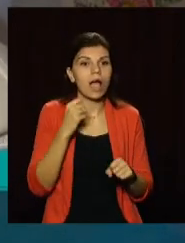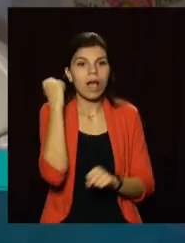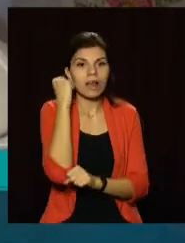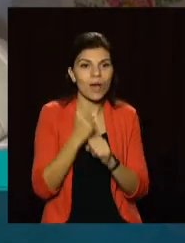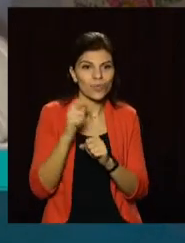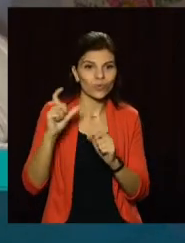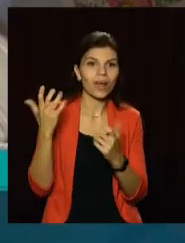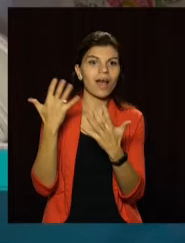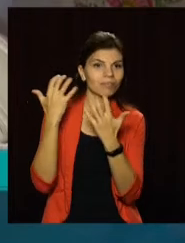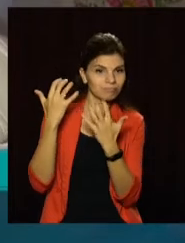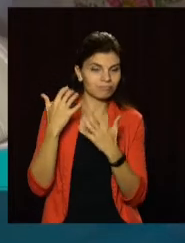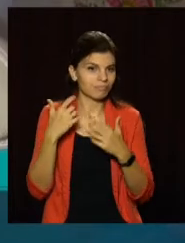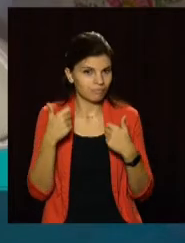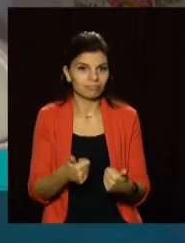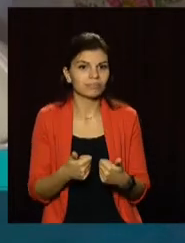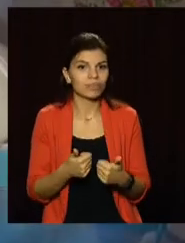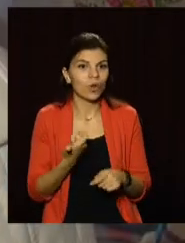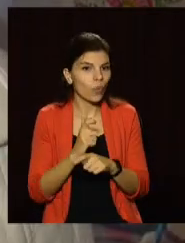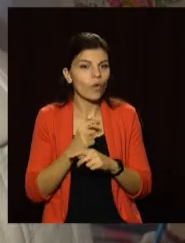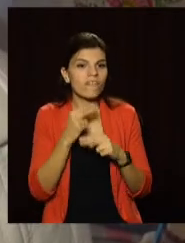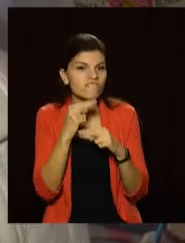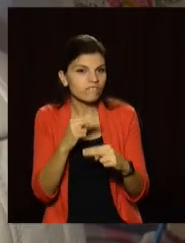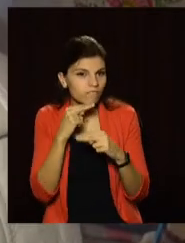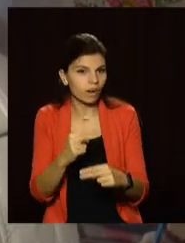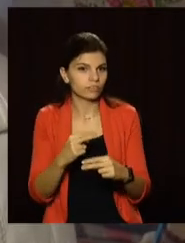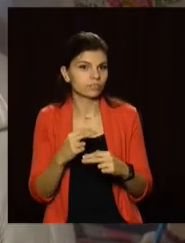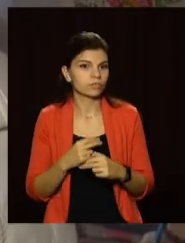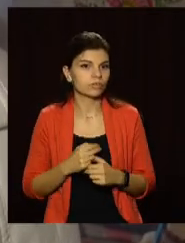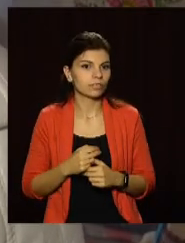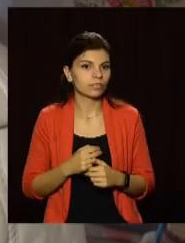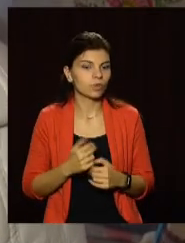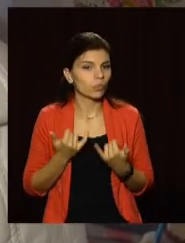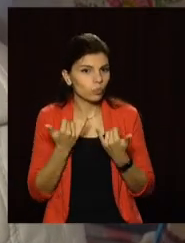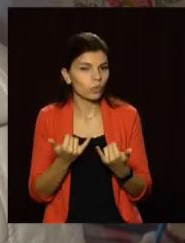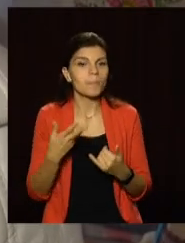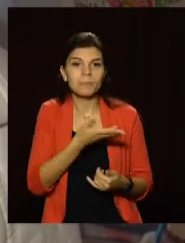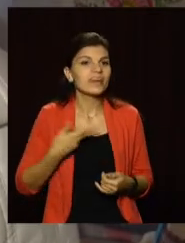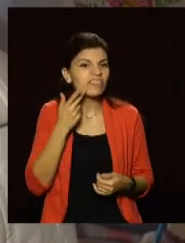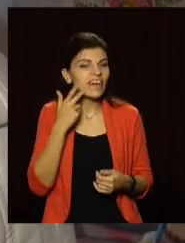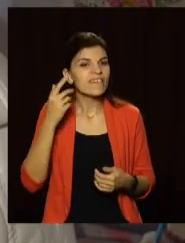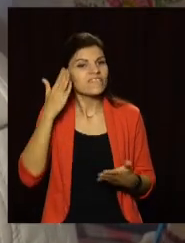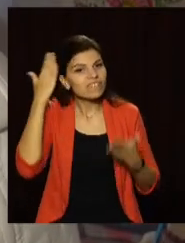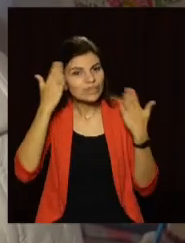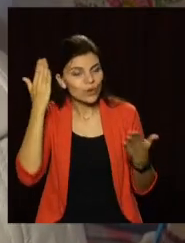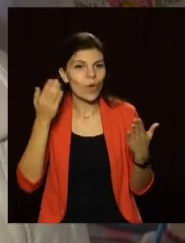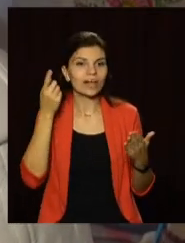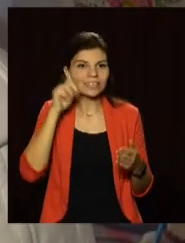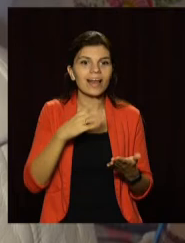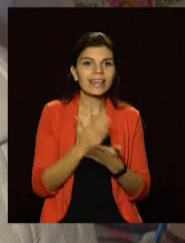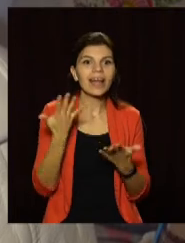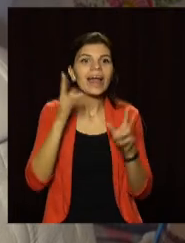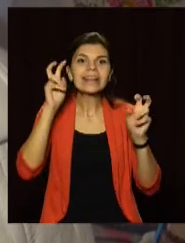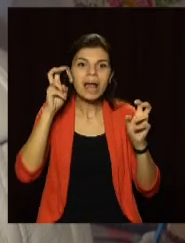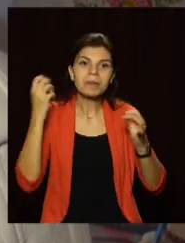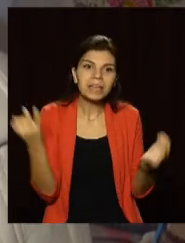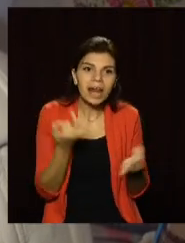працівники, які тут працюють. Дуже вежливі. Ми завжди веселі, ми завжди, розумієте, якусь тему